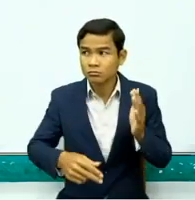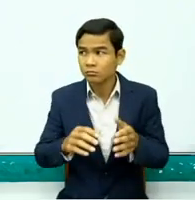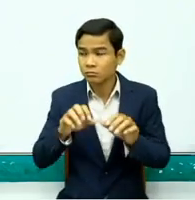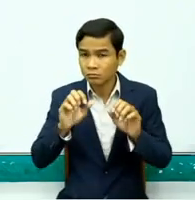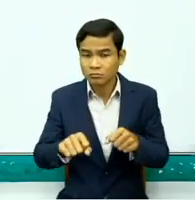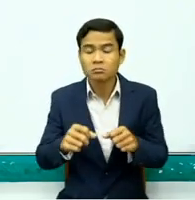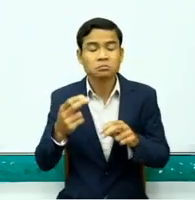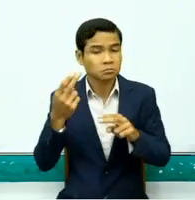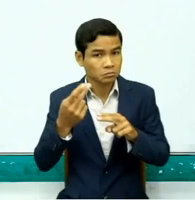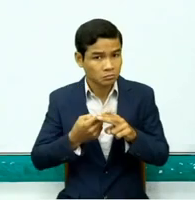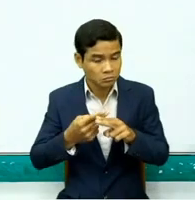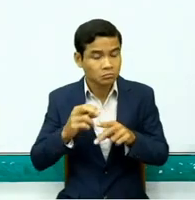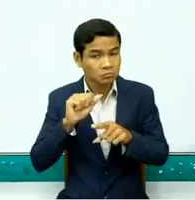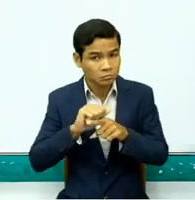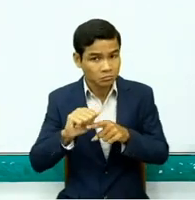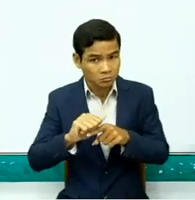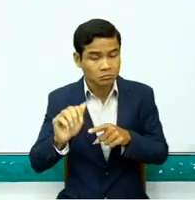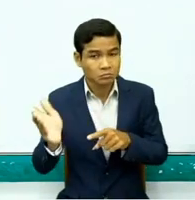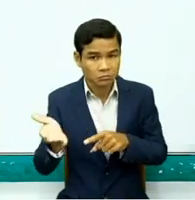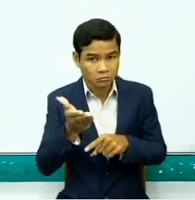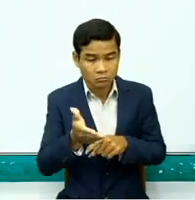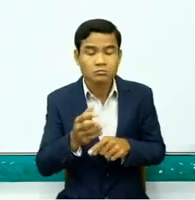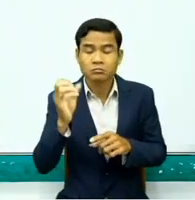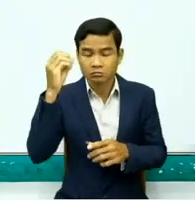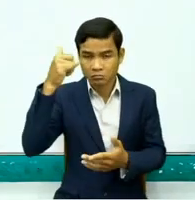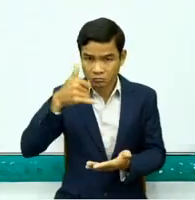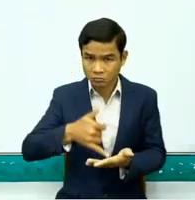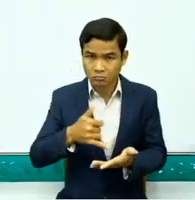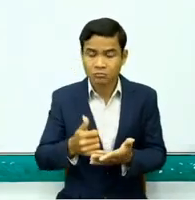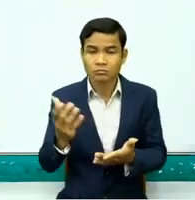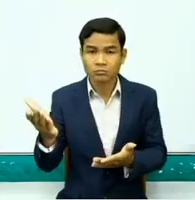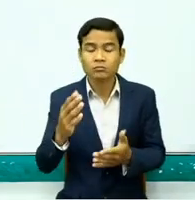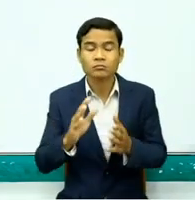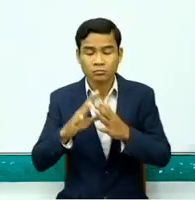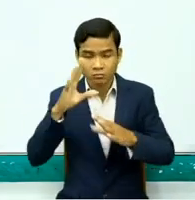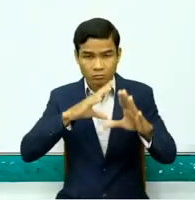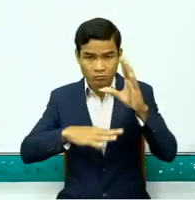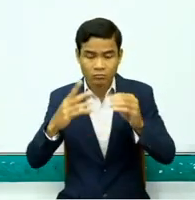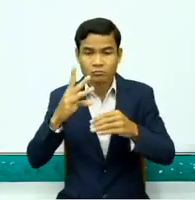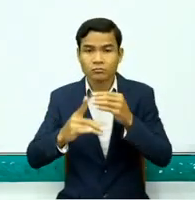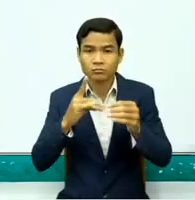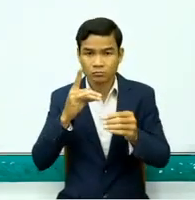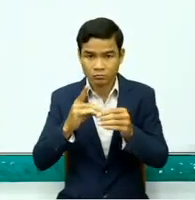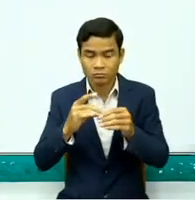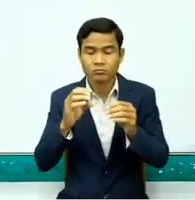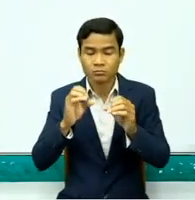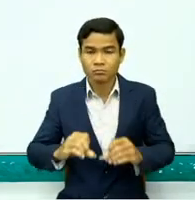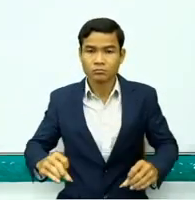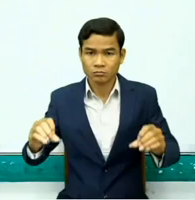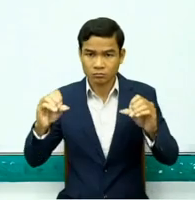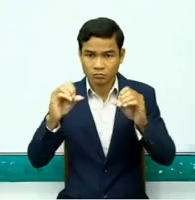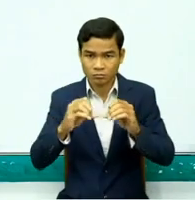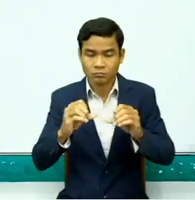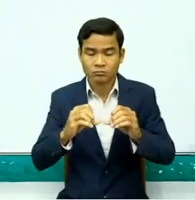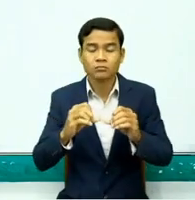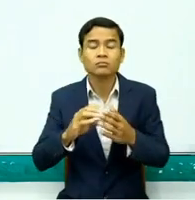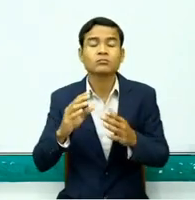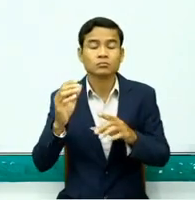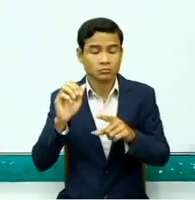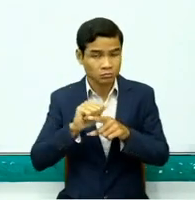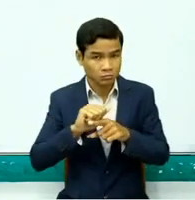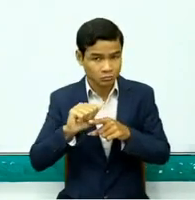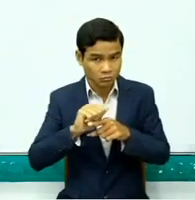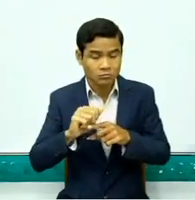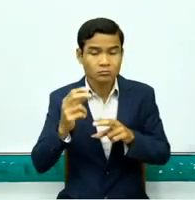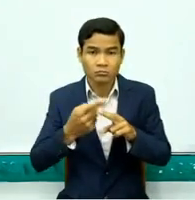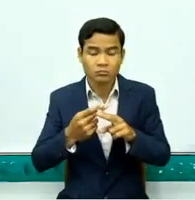ហាត់ លំហាត់ មែន អត់ ចា ល្អ ណាស់ អញ្ចឹង ថ្ងៃ នេះ យើង នឹង មក រៀន អំពី លំនាំ គំរូ ស្ទួន ការ វឹក ហាត់ លំហាត់ ជាមួយ គ្នា ណា